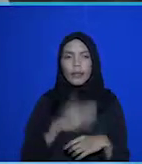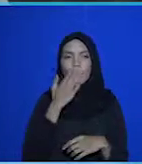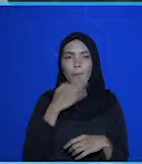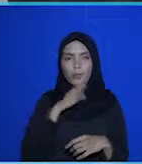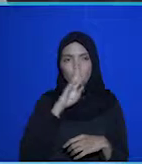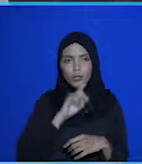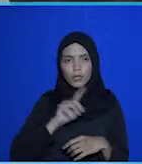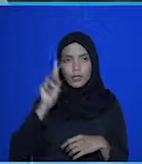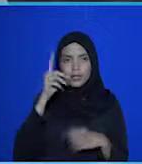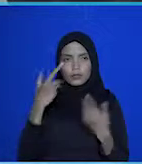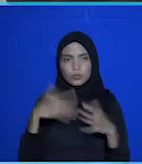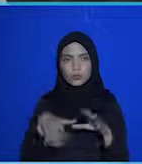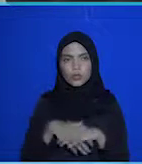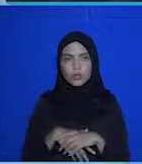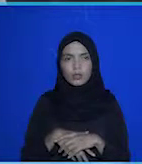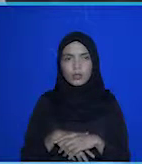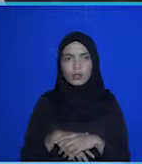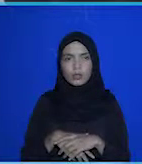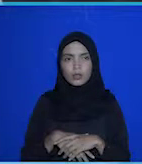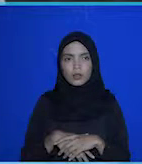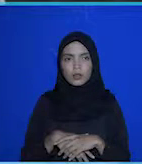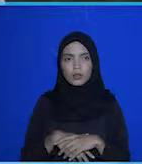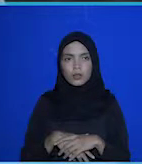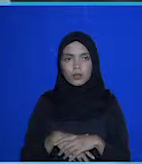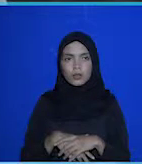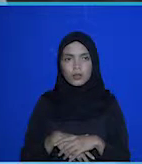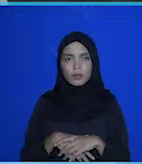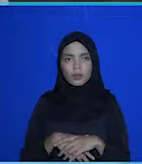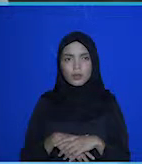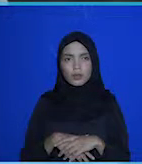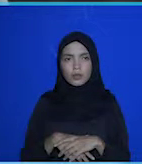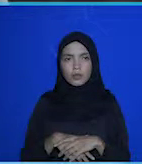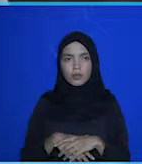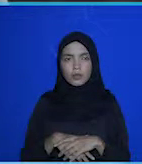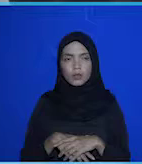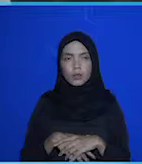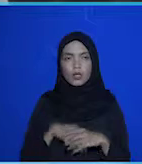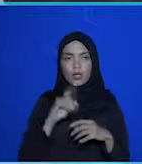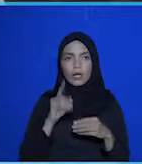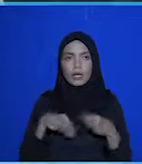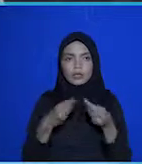memberikan dukungan untuk penyediaan rumah atau tempat tinggal sementara ini sebanyak